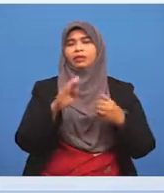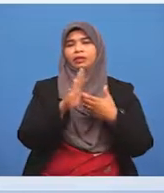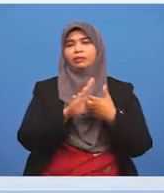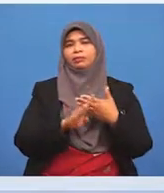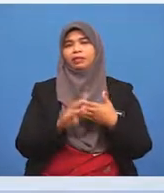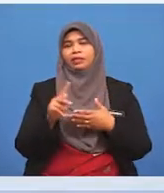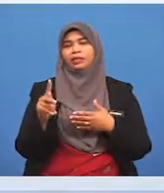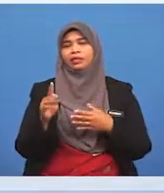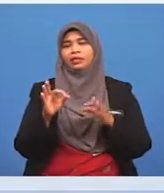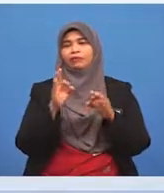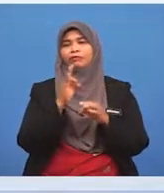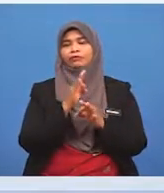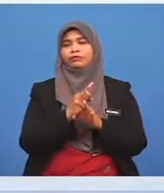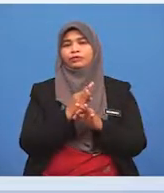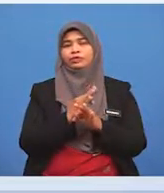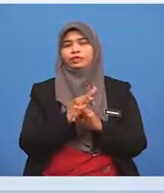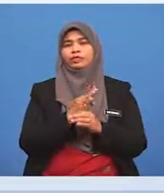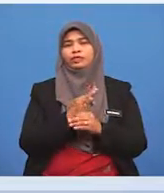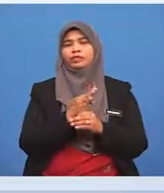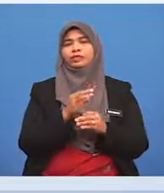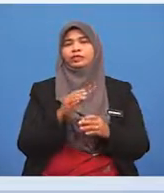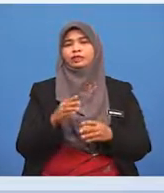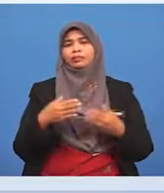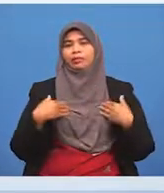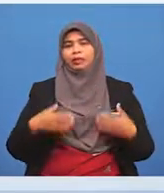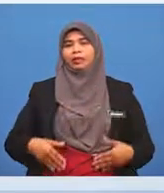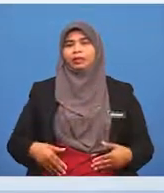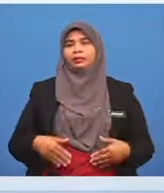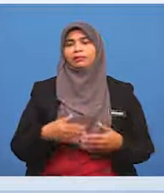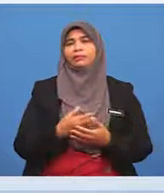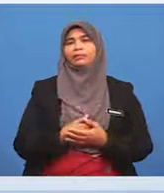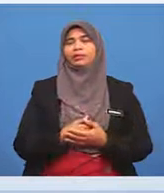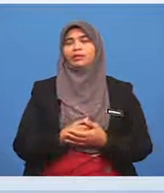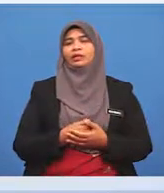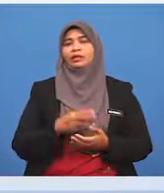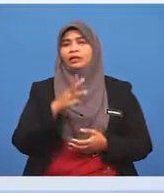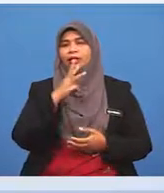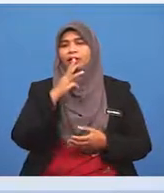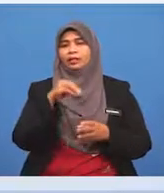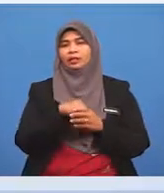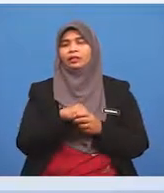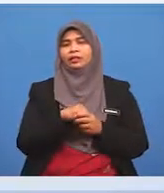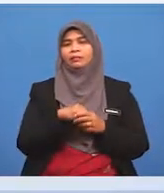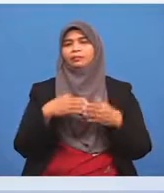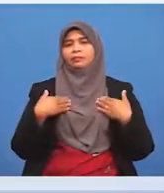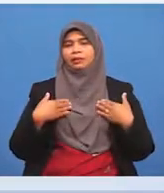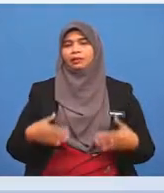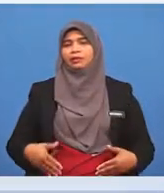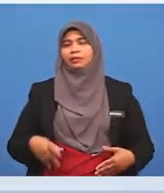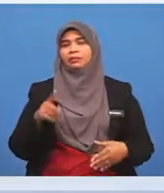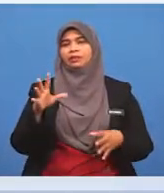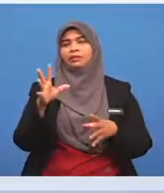air dalam tubuh kita mencapai 50%. sebagaimana dinyatakan